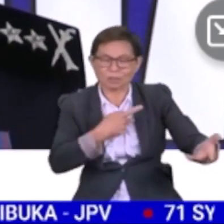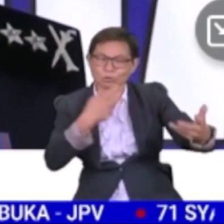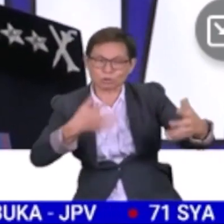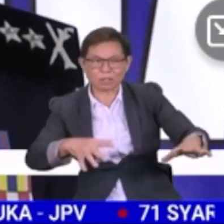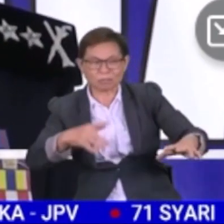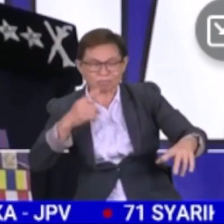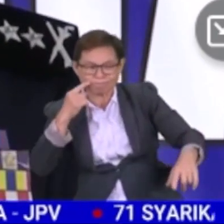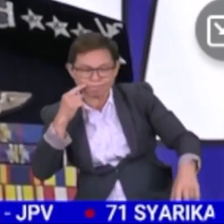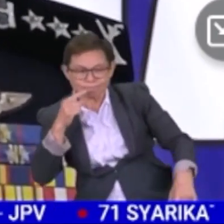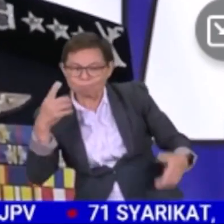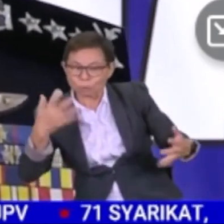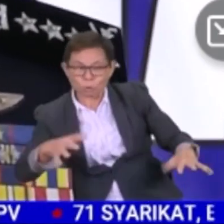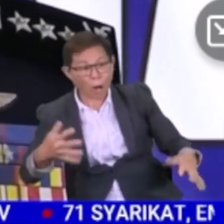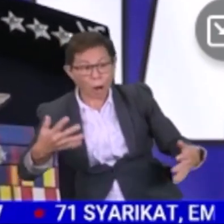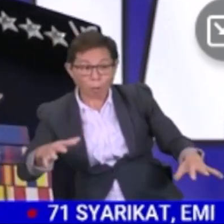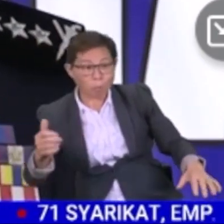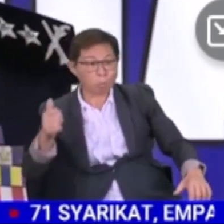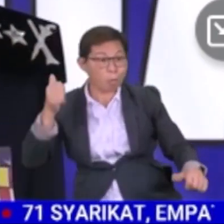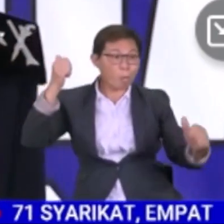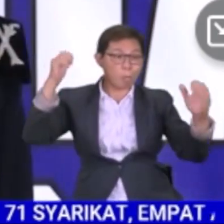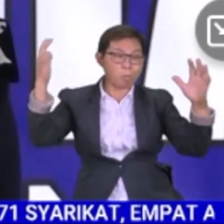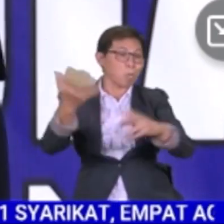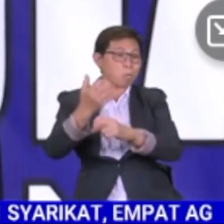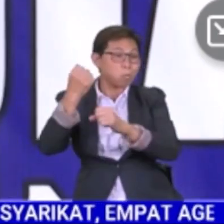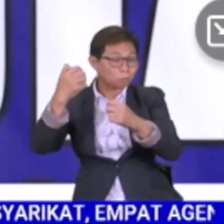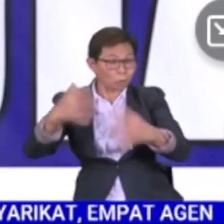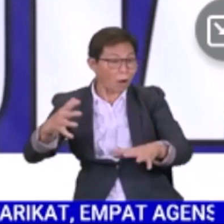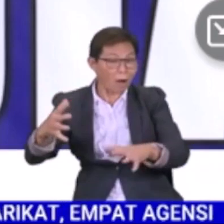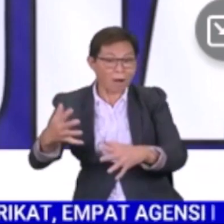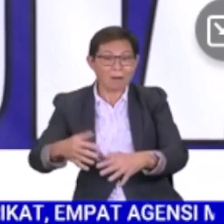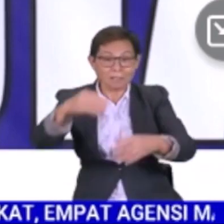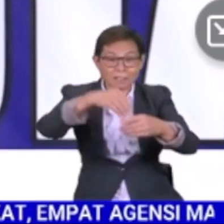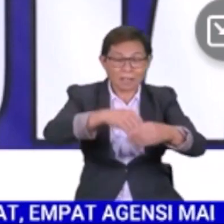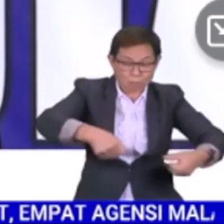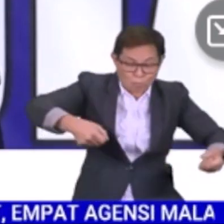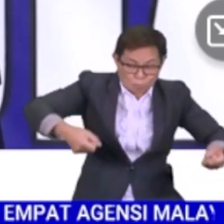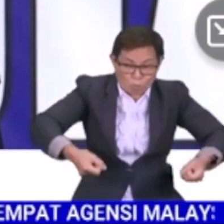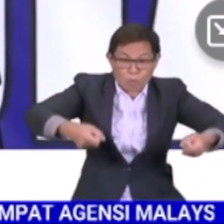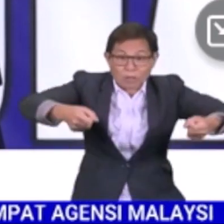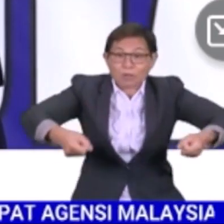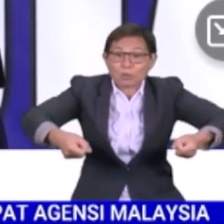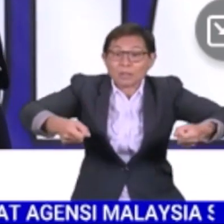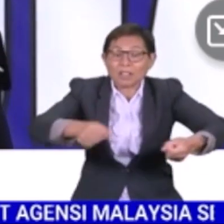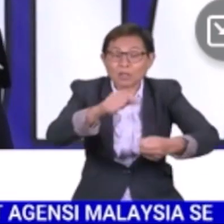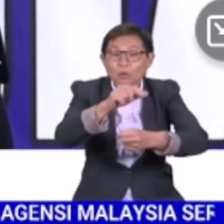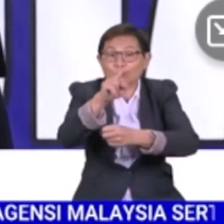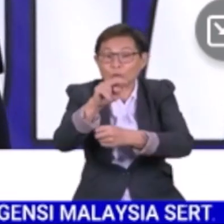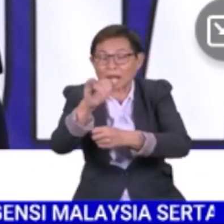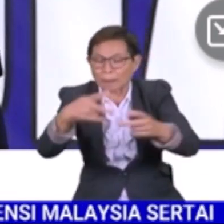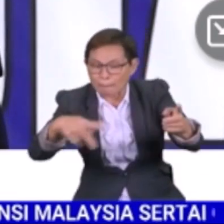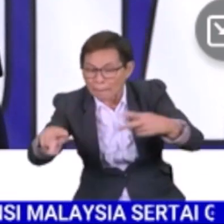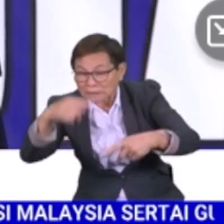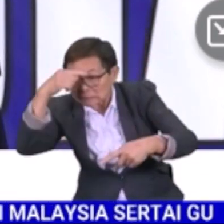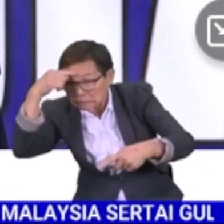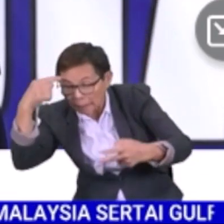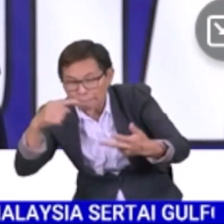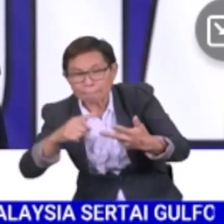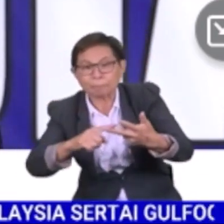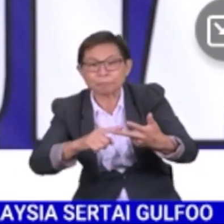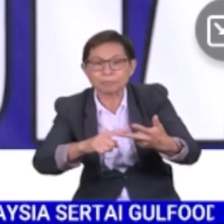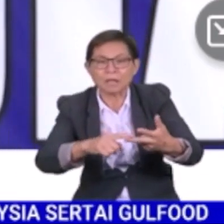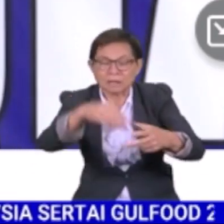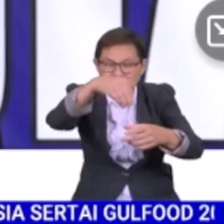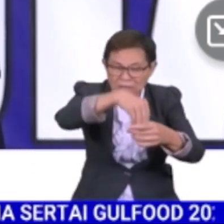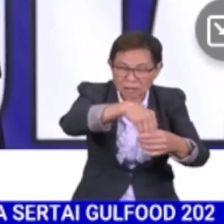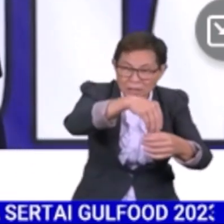berjaya menemukan ada 6 guni dalam lori tersebut. Dalam 6 guni itu ada pula plastik hitam